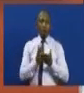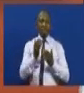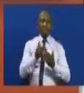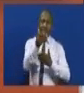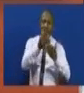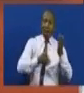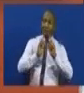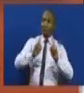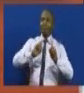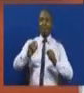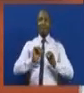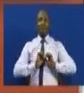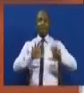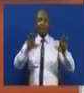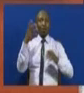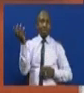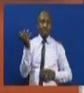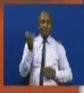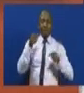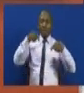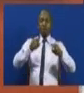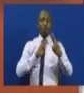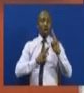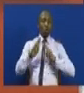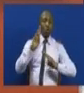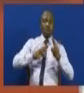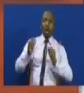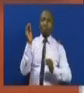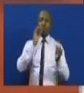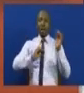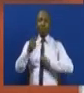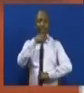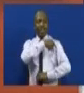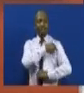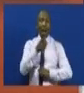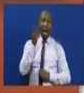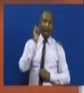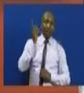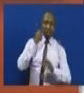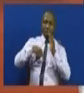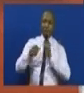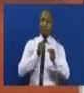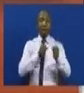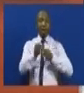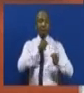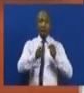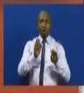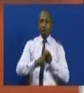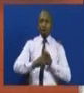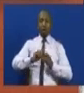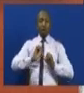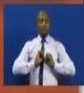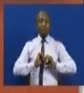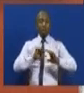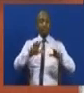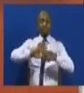mbalimbali za mitandao ya kijamii. Na leo tunazungumzia mchango wa tiba za asili katika mapambano dhidi ya